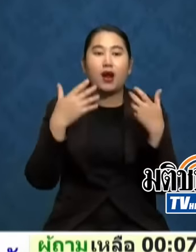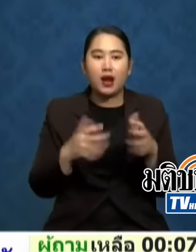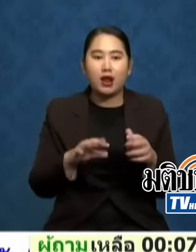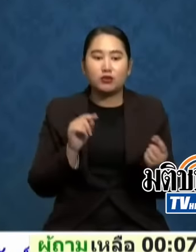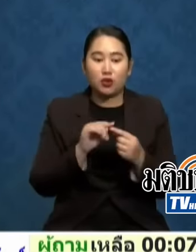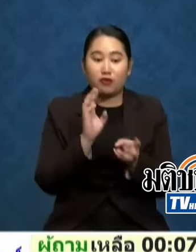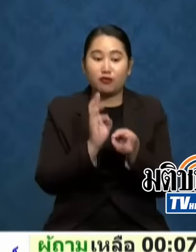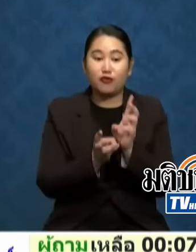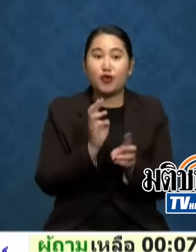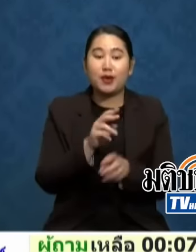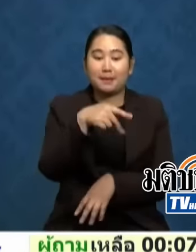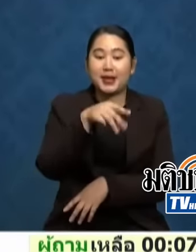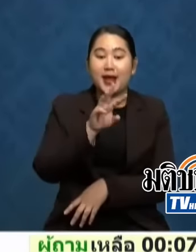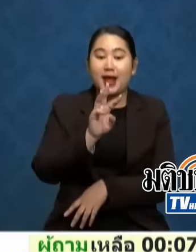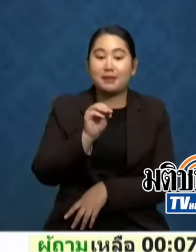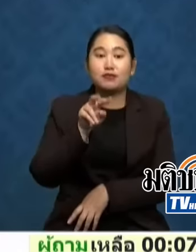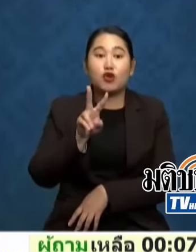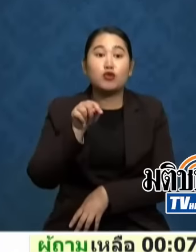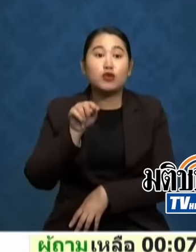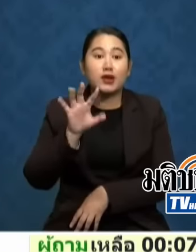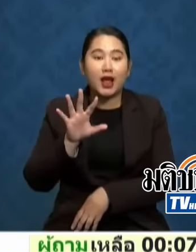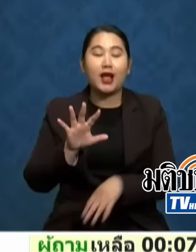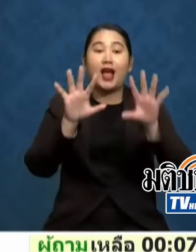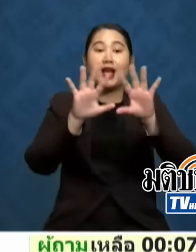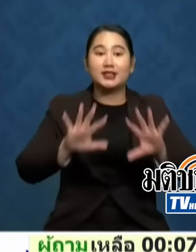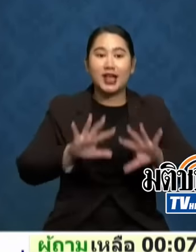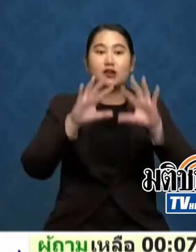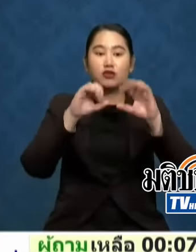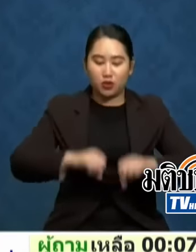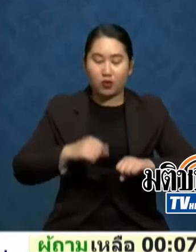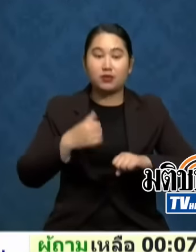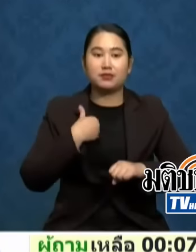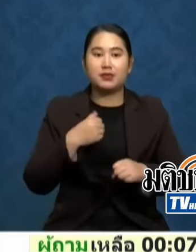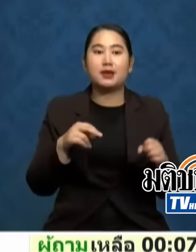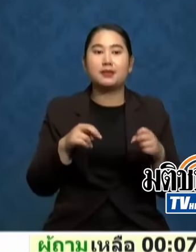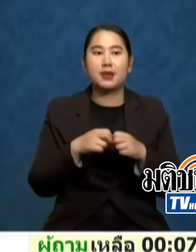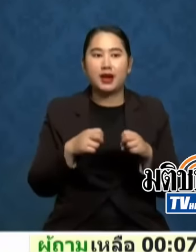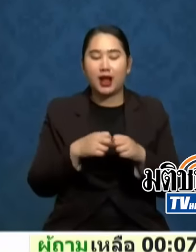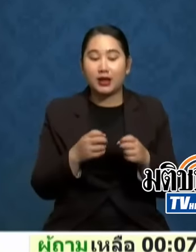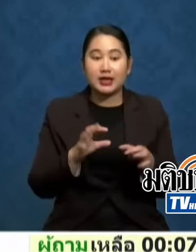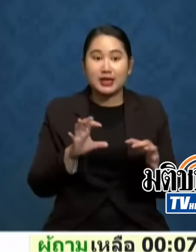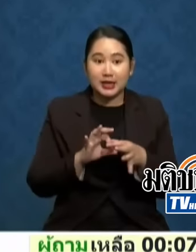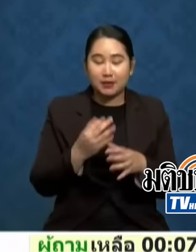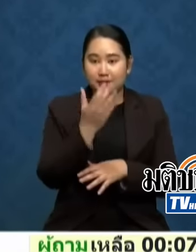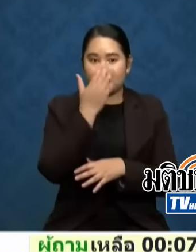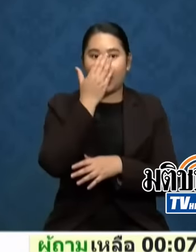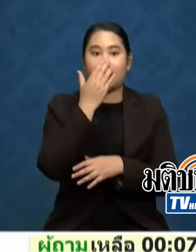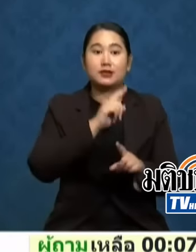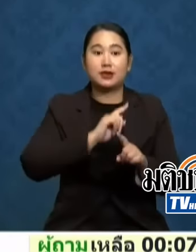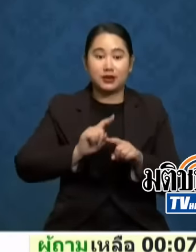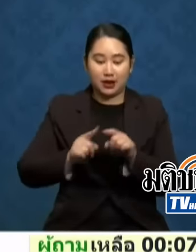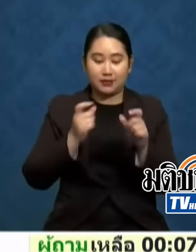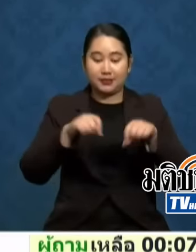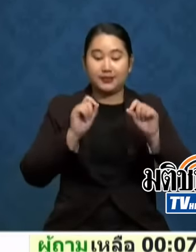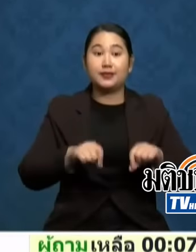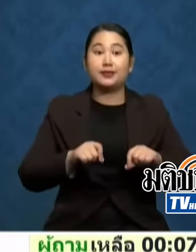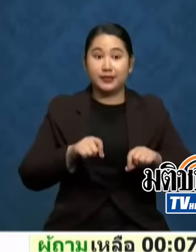PM 2.5 ว่าเรามีข้อตกลงอาเซียนว่าด้วยการบริหารจัดการภัยพิบัติและภาวะฉุกเฉินที่ในข้อตกลงฉบับนี้เนี่ย